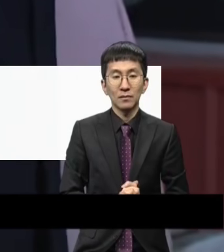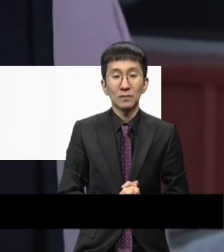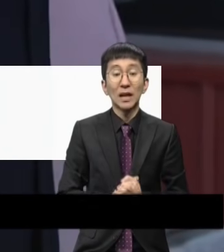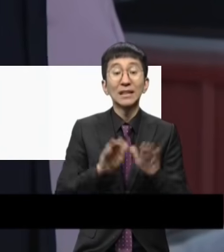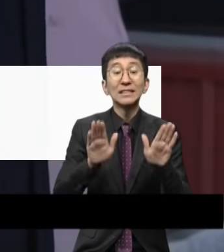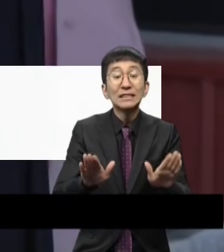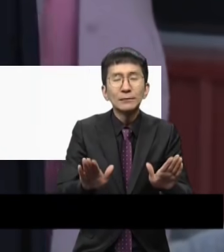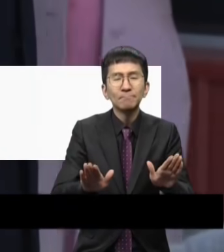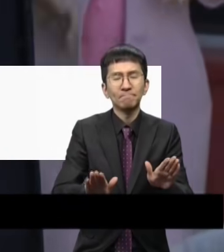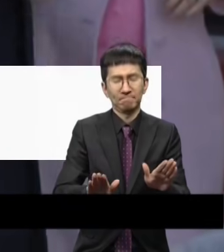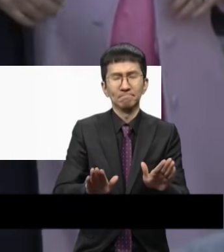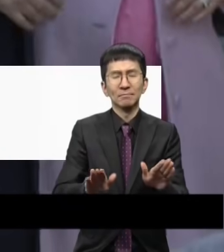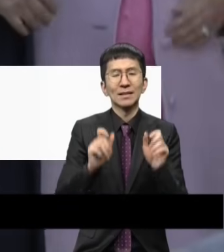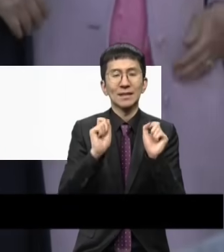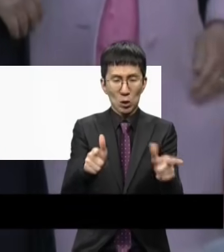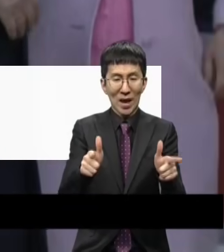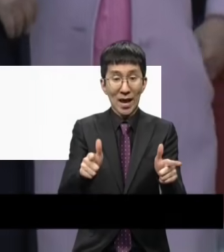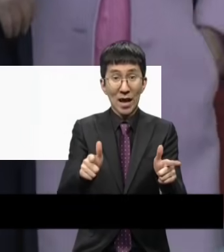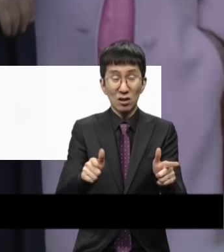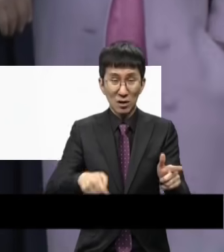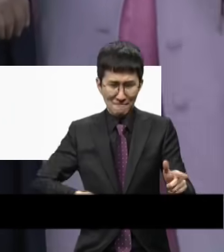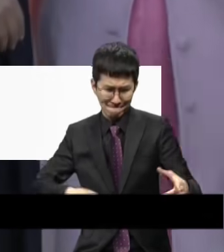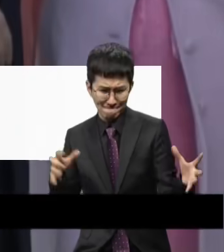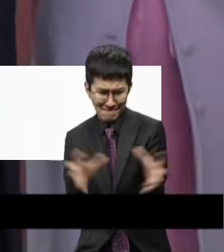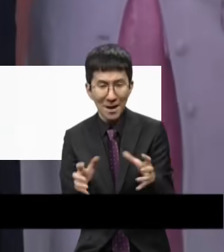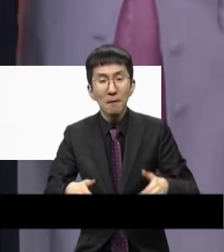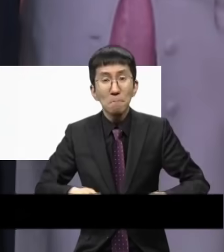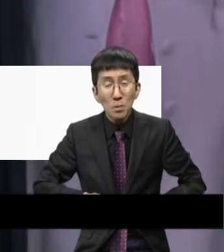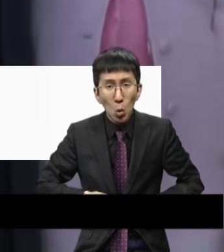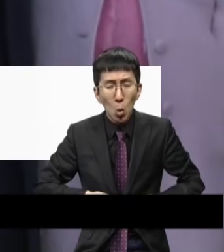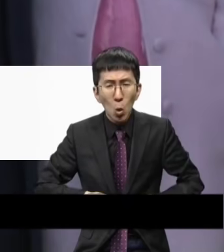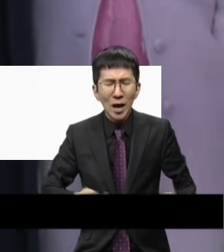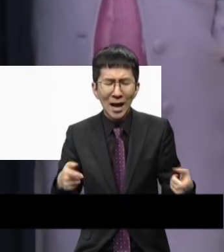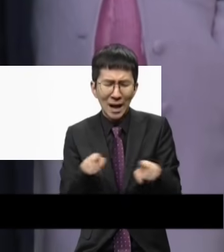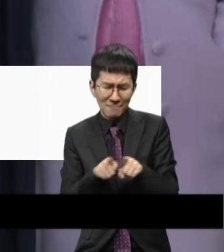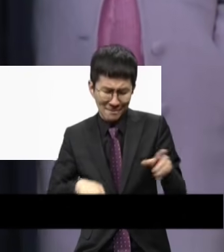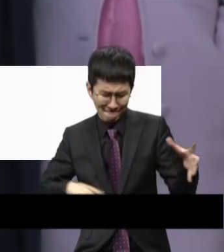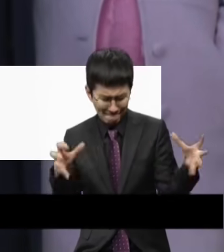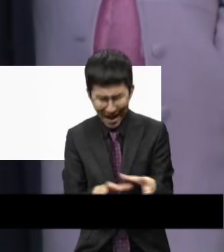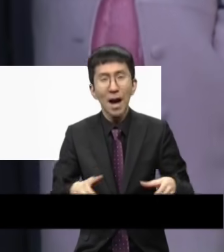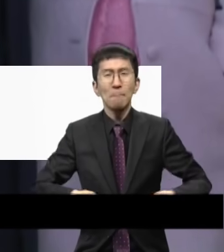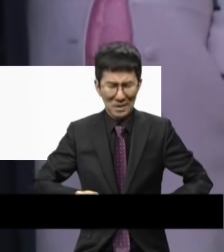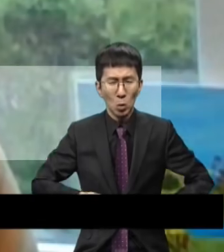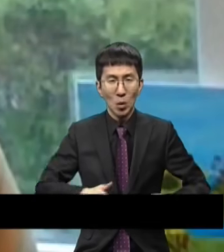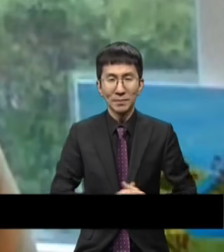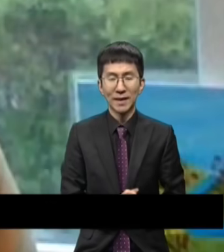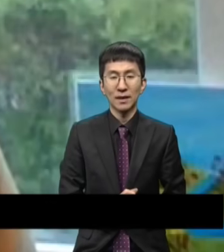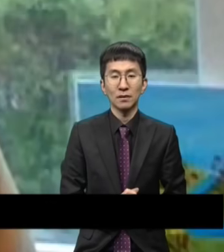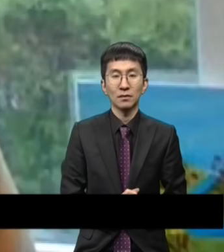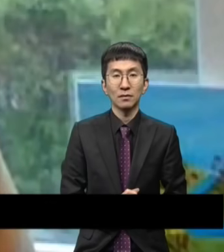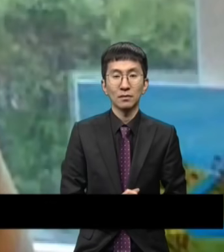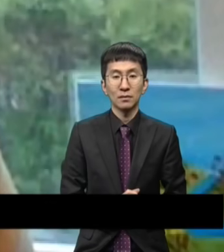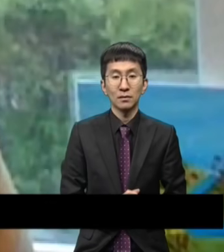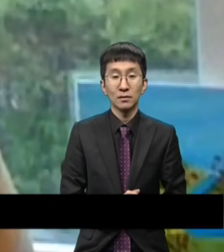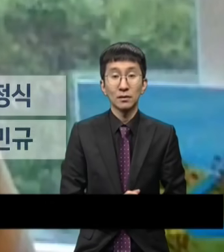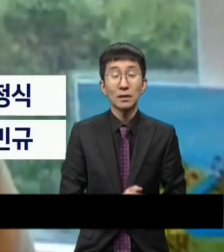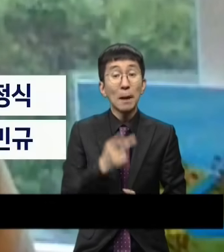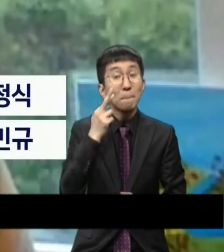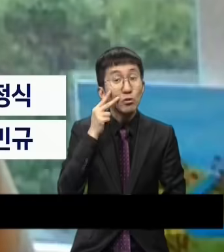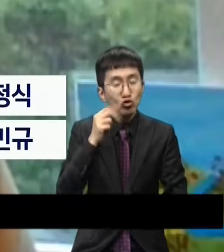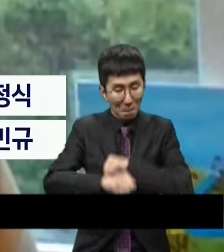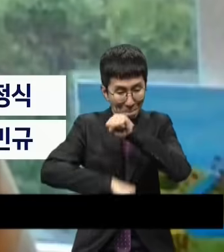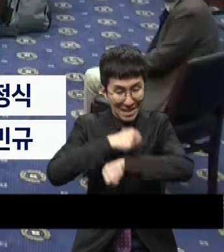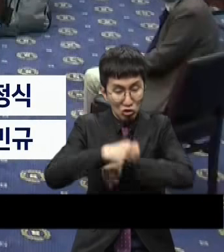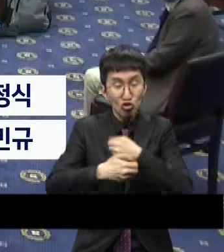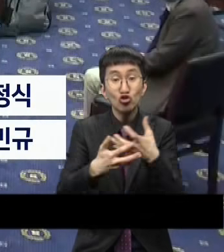이제 지금 때다. 이때 우리가 서로 모아야 되고 같이 정말 나서 우리 목소리를 높여야 돼요. 미국 민주당